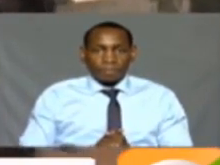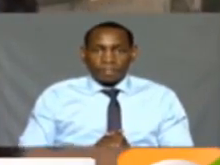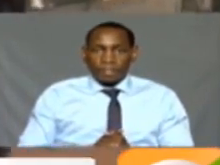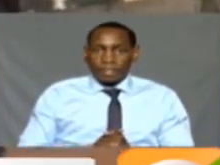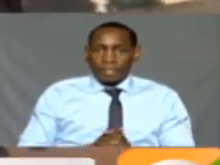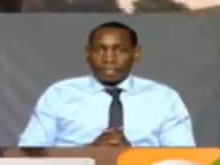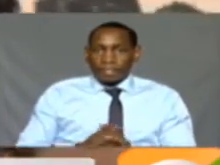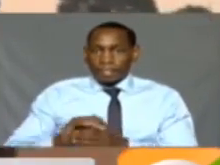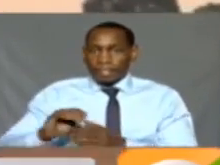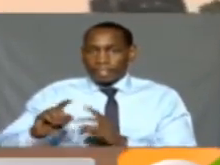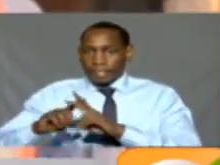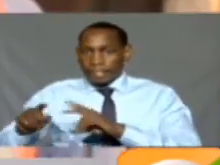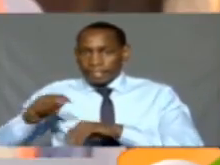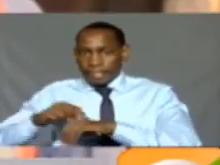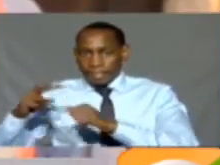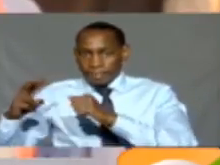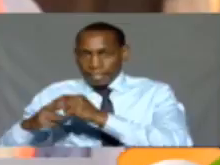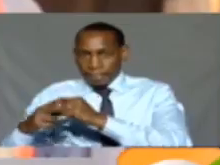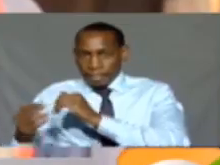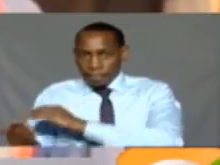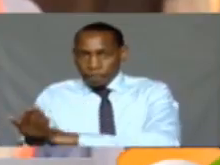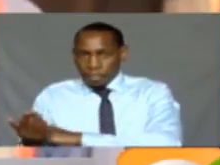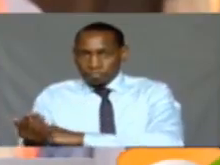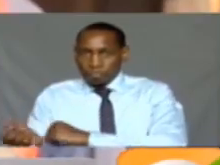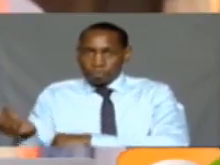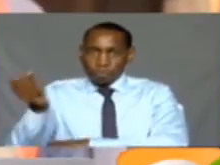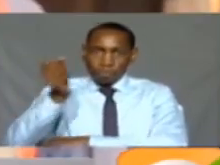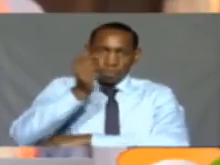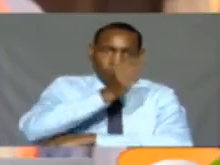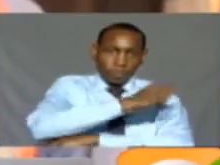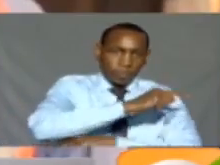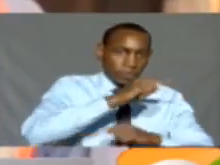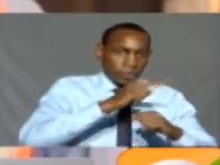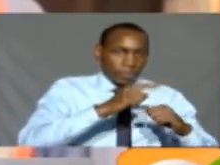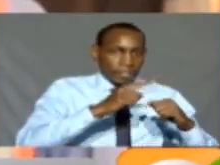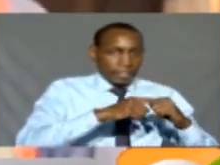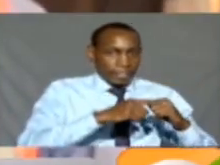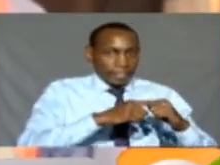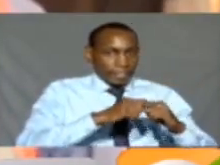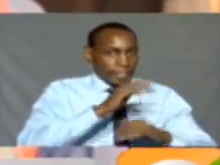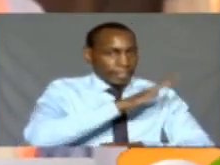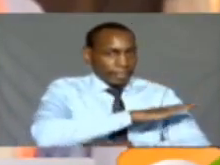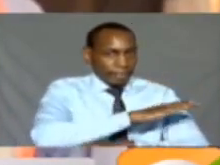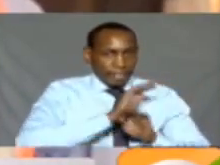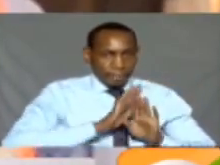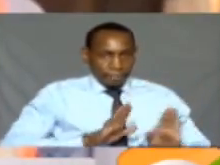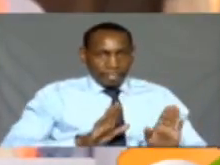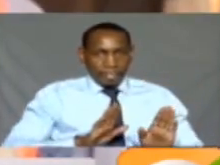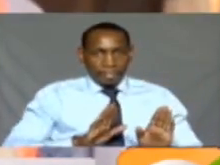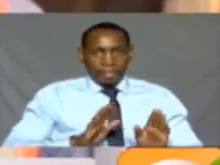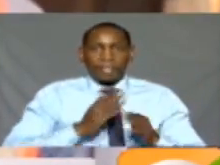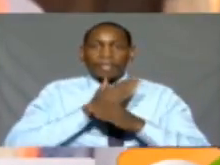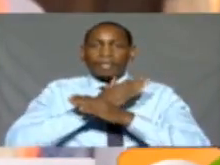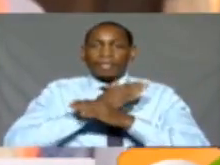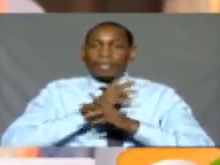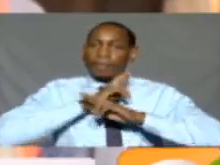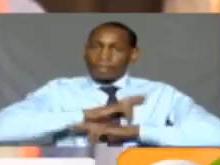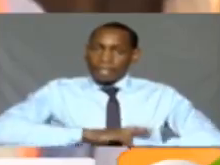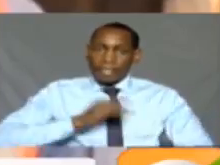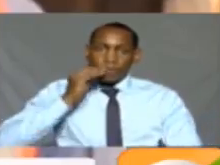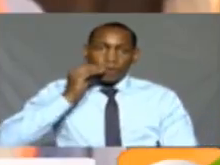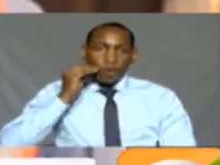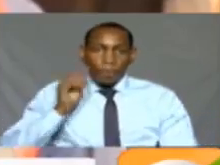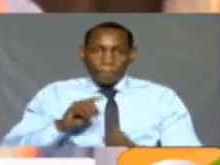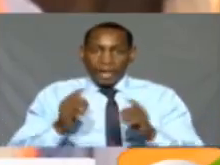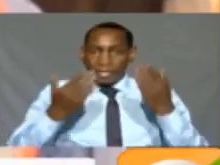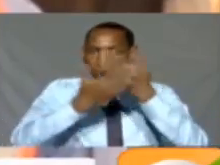Naanzia saa moja mpaka saa 11, bas mimi narudi na kuja pumzika.